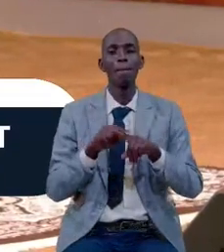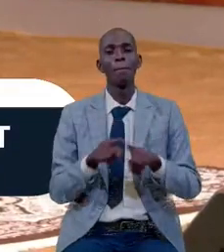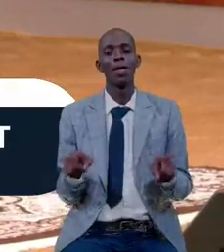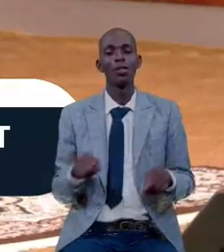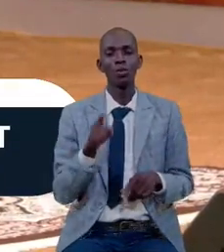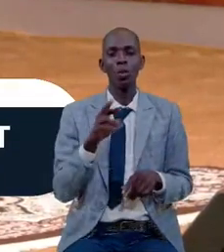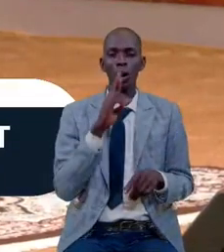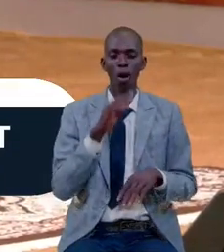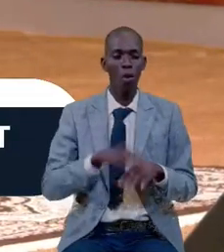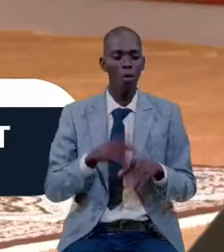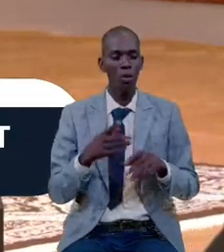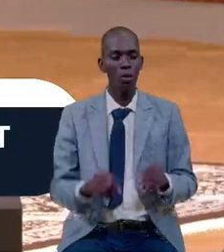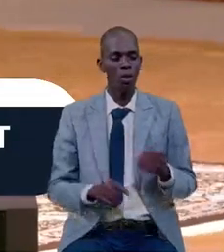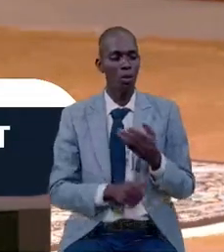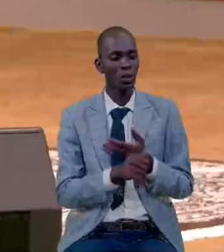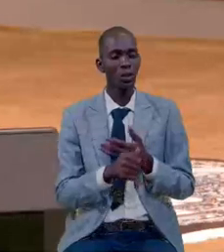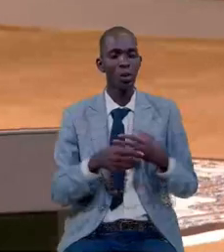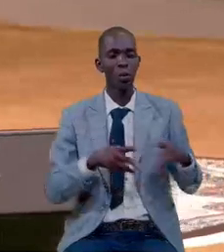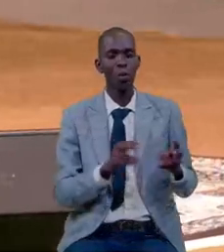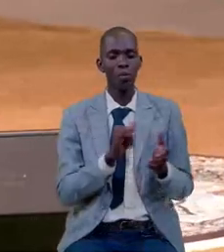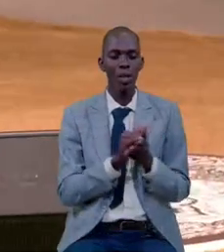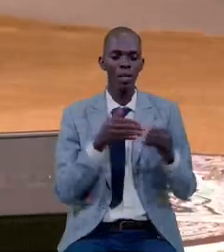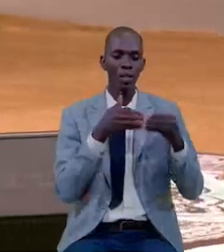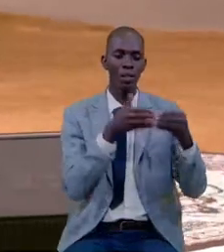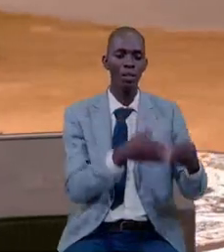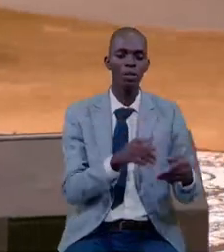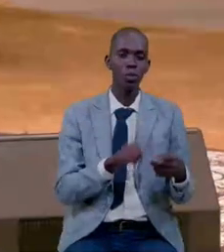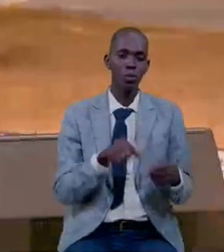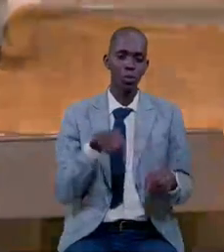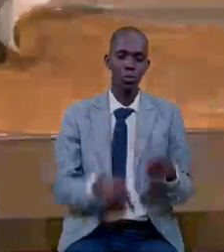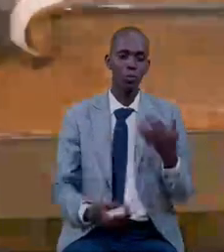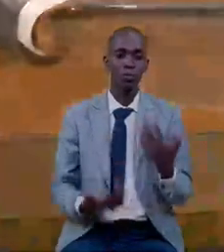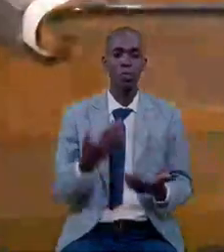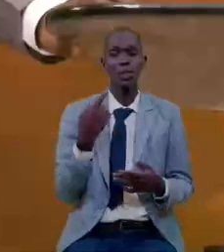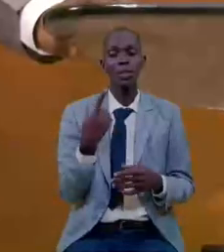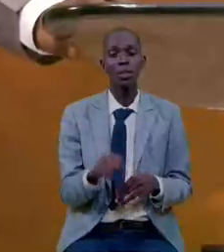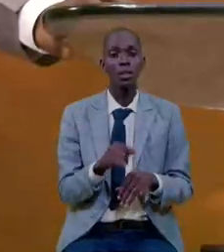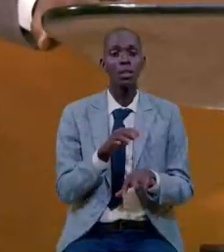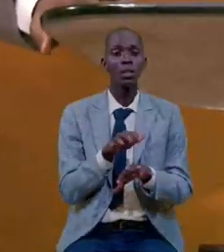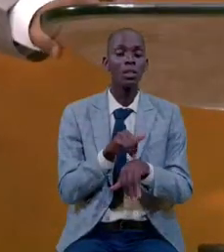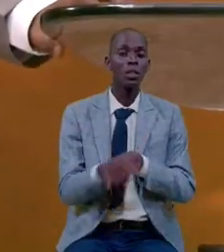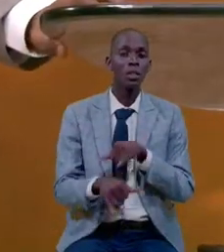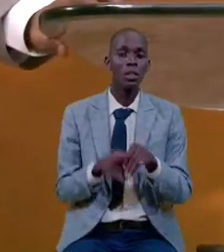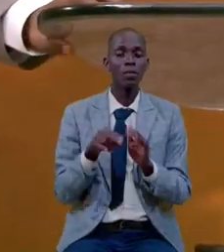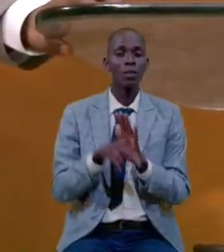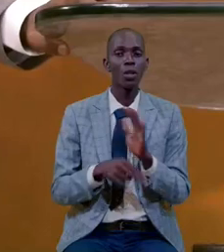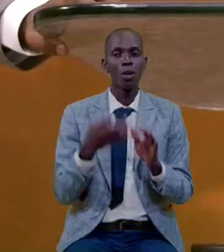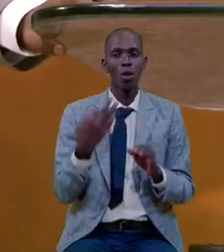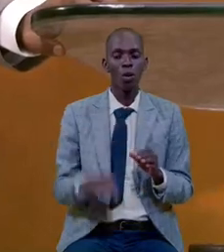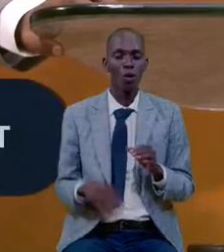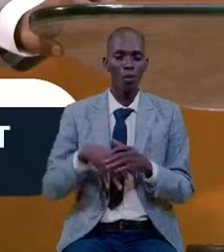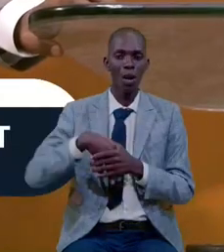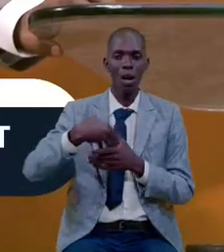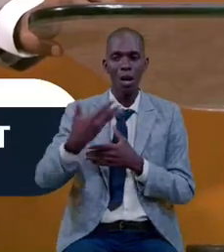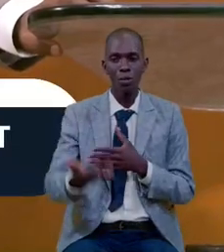que pendant que tu te trouves dans le chemin spacieux qui mène au ciel, le caractère trompeur des fruits